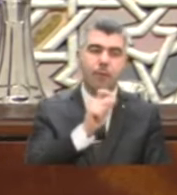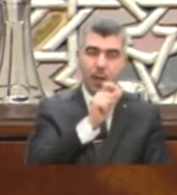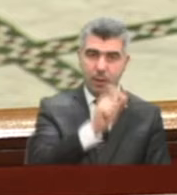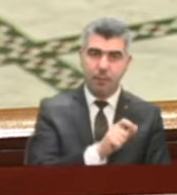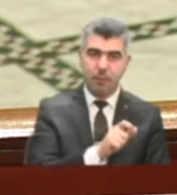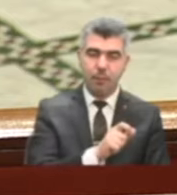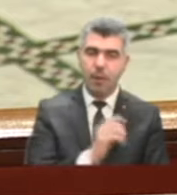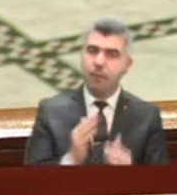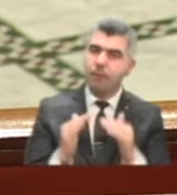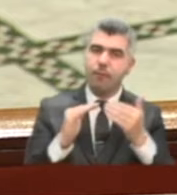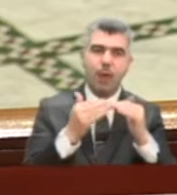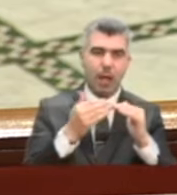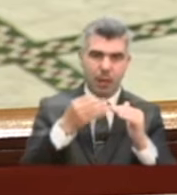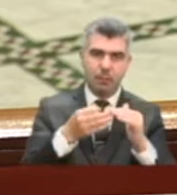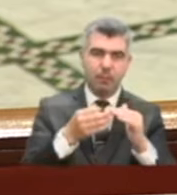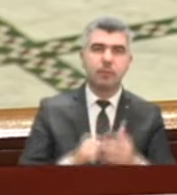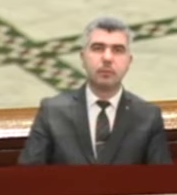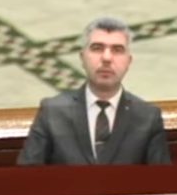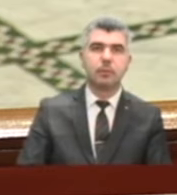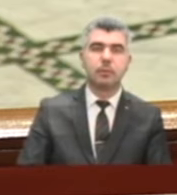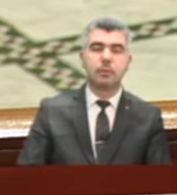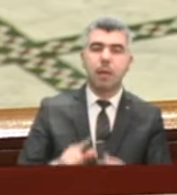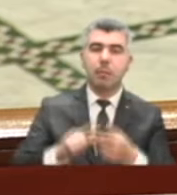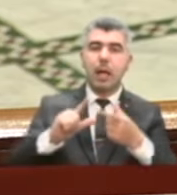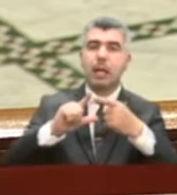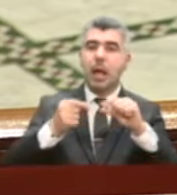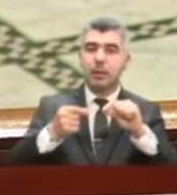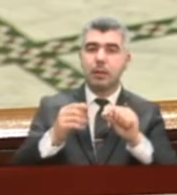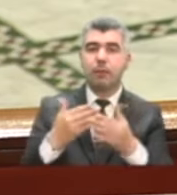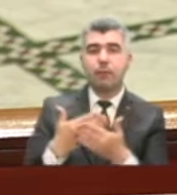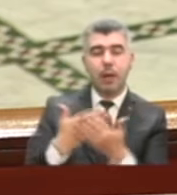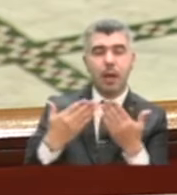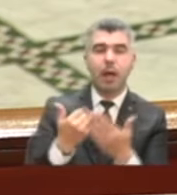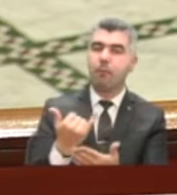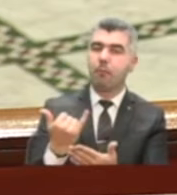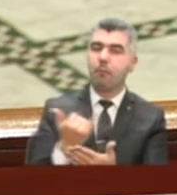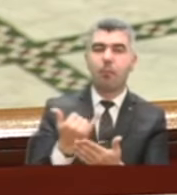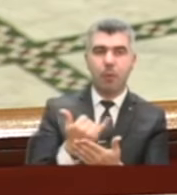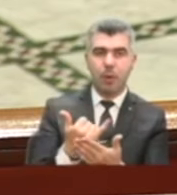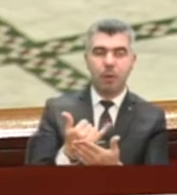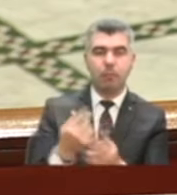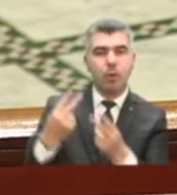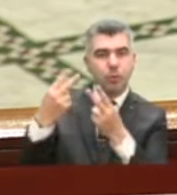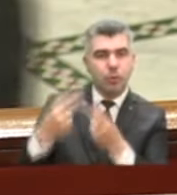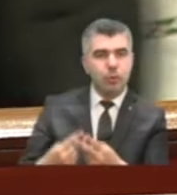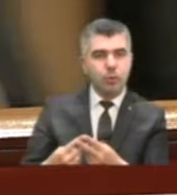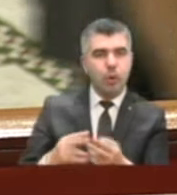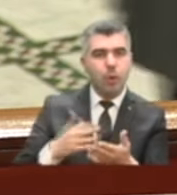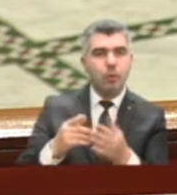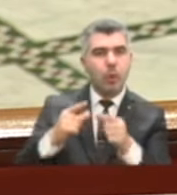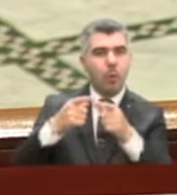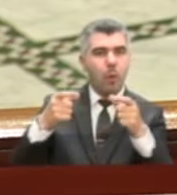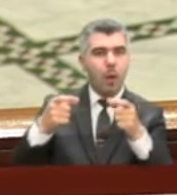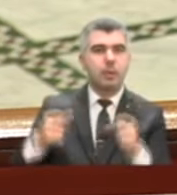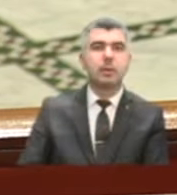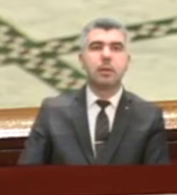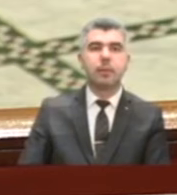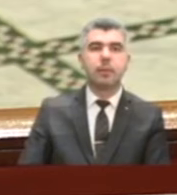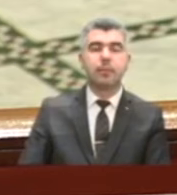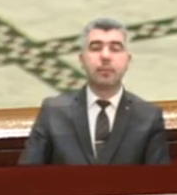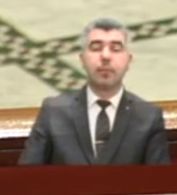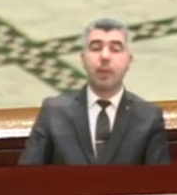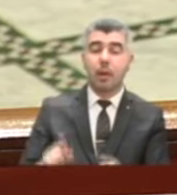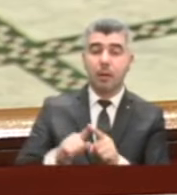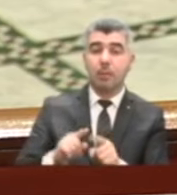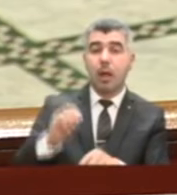احنا متفاهمين، لأن النوادي النهارية هي مهمة جدا، وكما قلت لكم احنا جينا بهذا المفهوم وكنوسعوا فيه. لكن اللي نبغي نشير، احنا